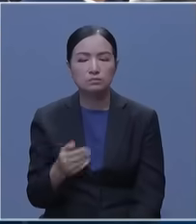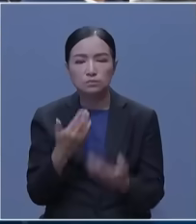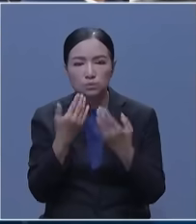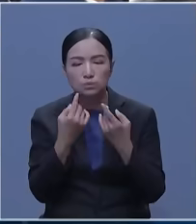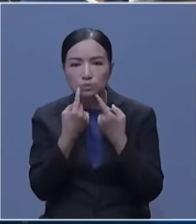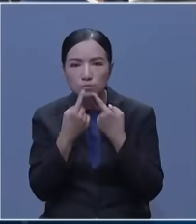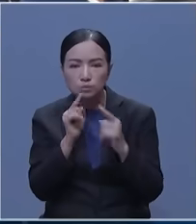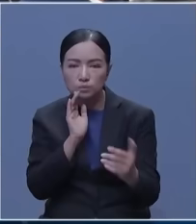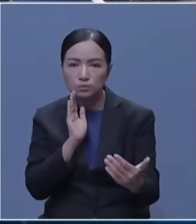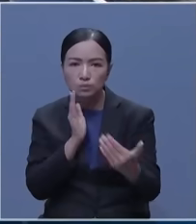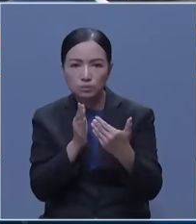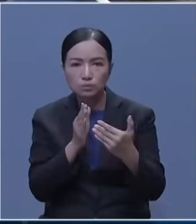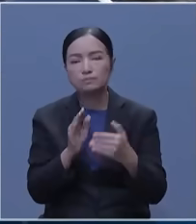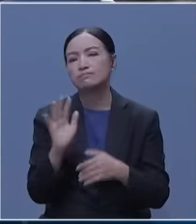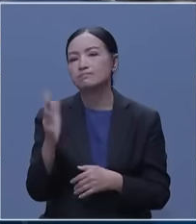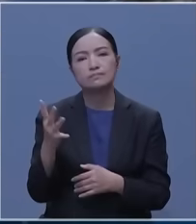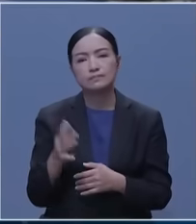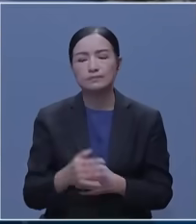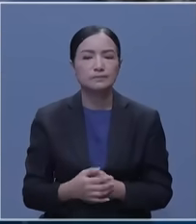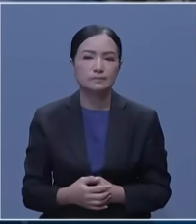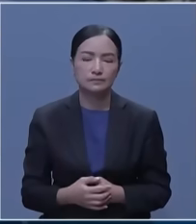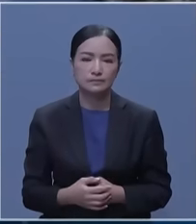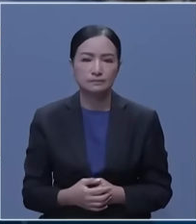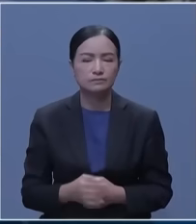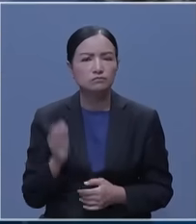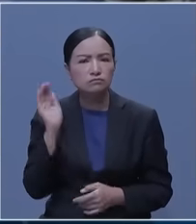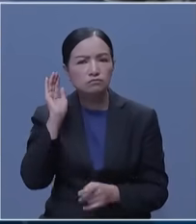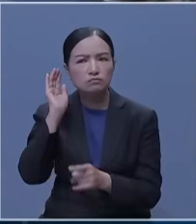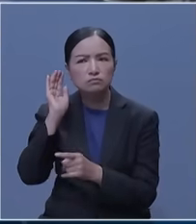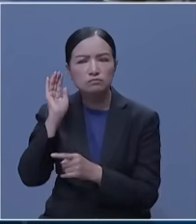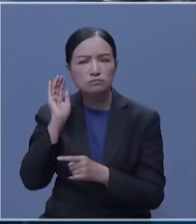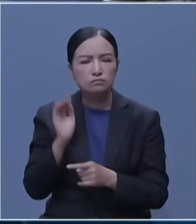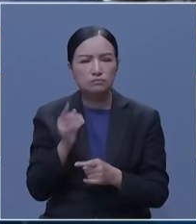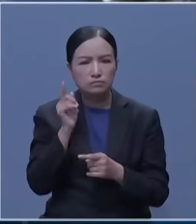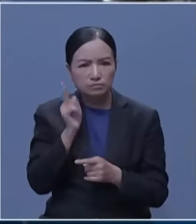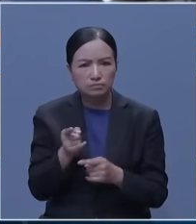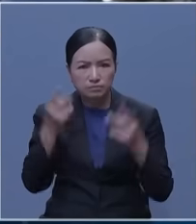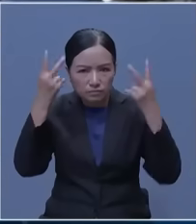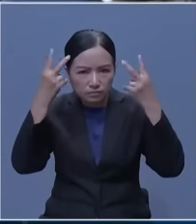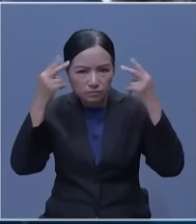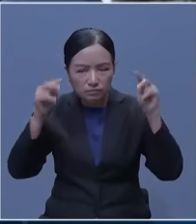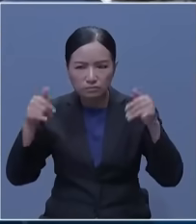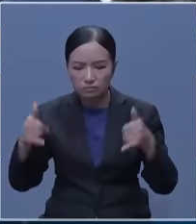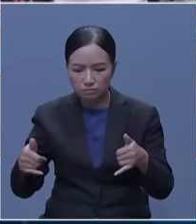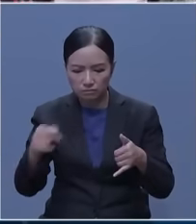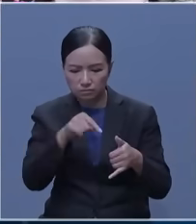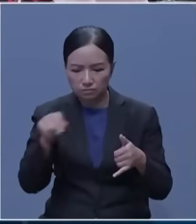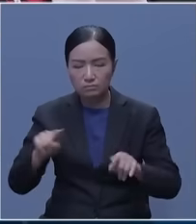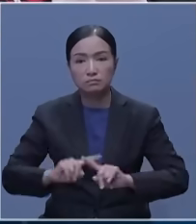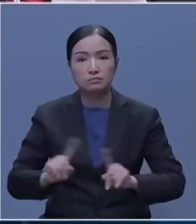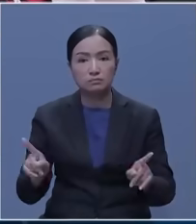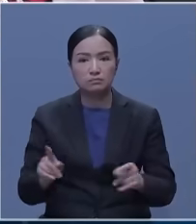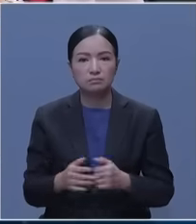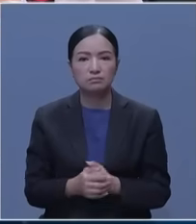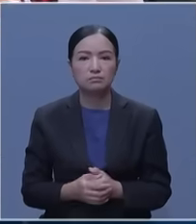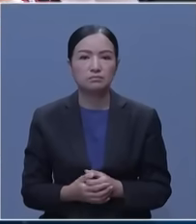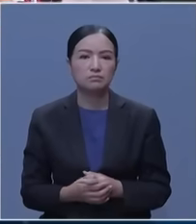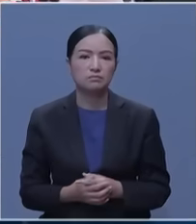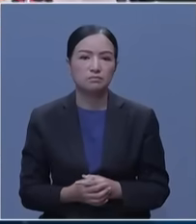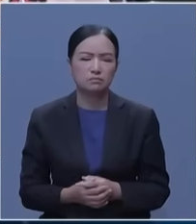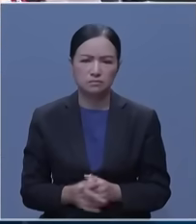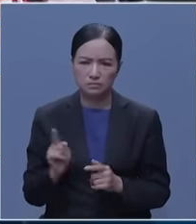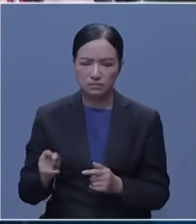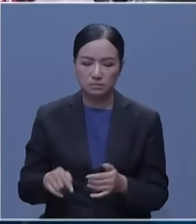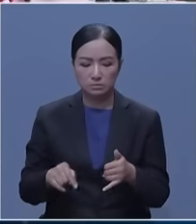ประเด็นนะครับแล้วก็ฟังไปฟังมาผมนึกว่าเป็นนายกคนละคนนะฮะเพราะว่าเหมือนกับหักล้างในสิ่งที่ตัวเอง